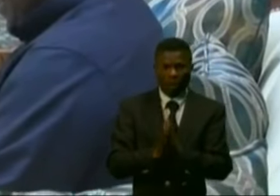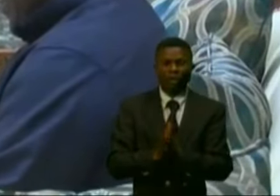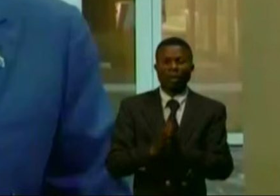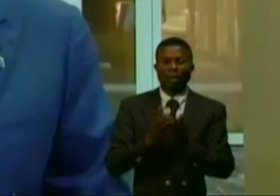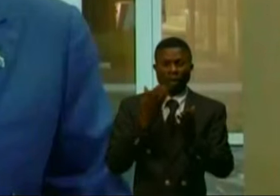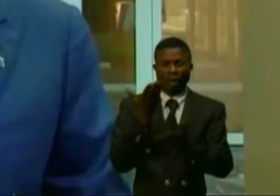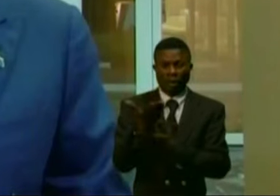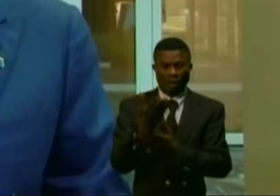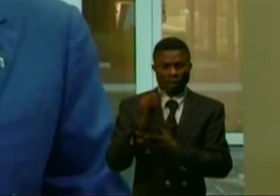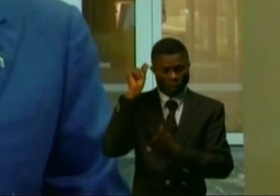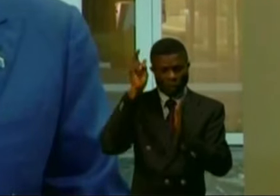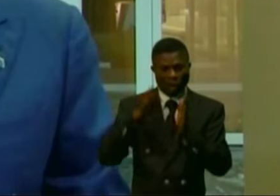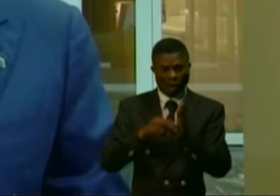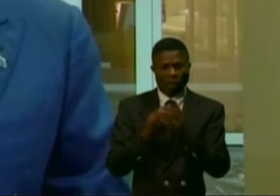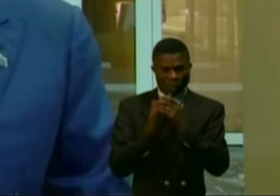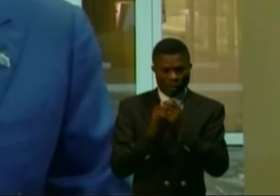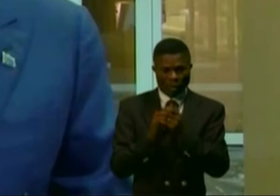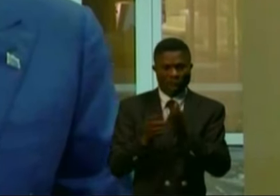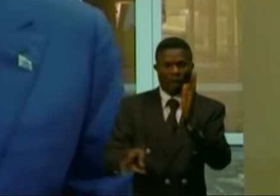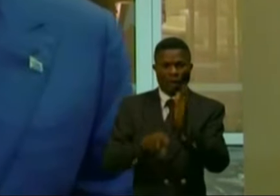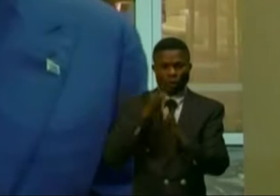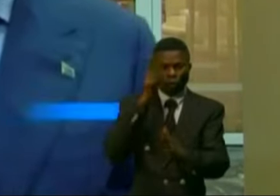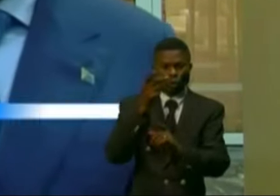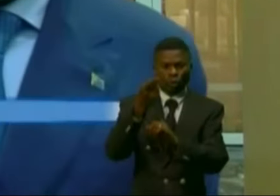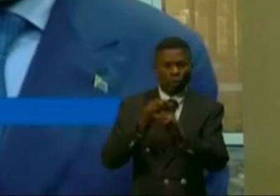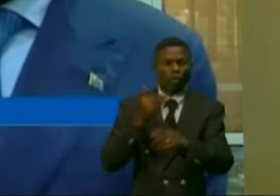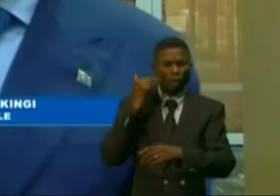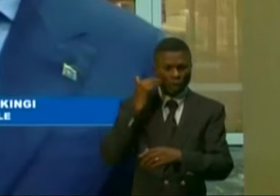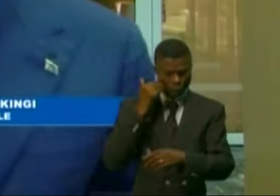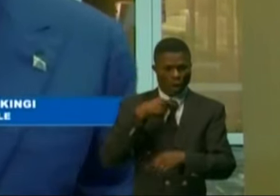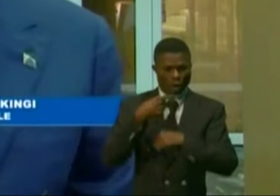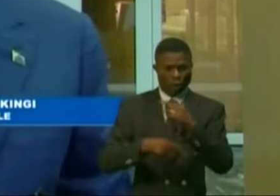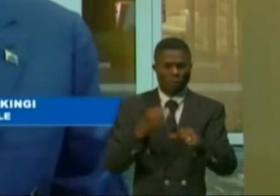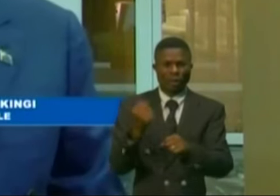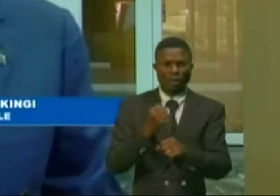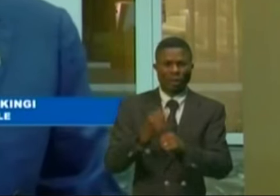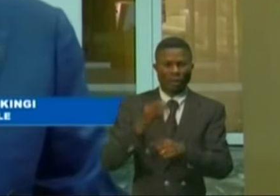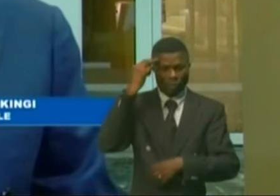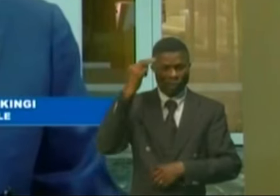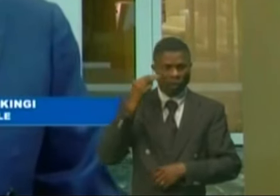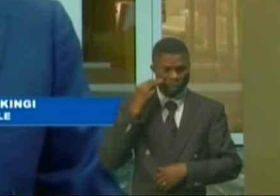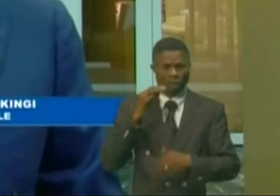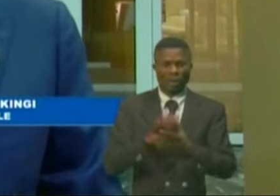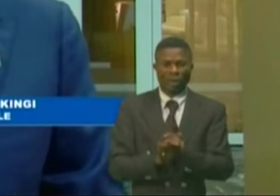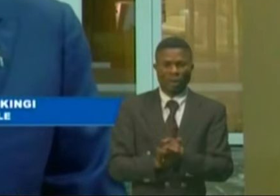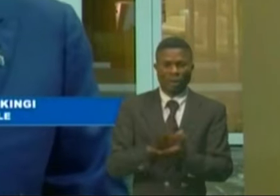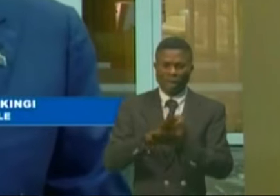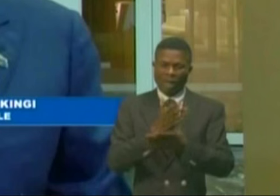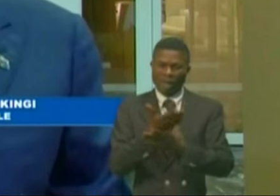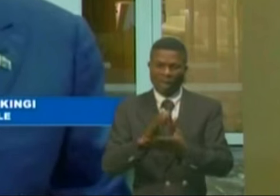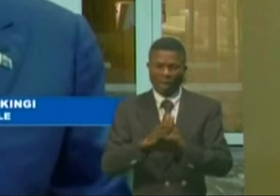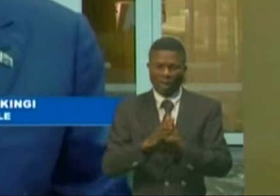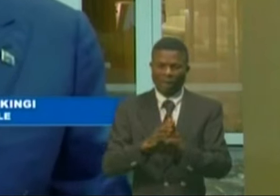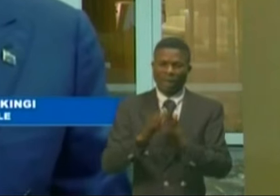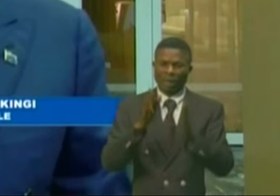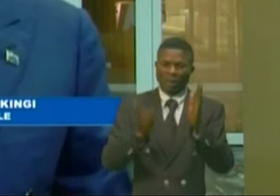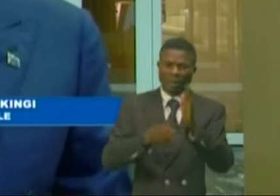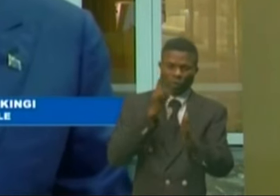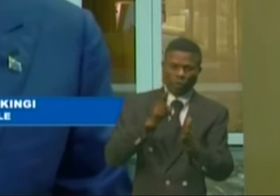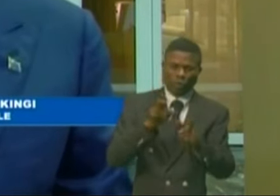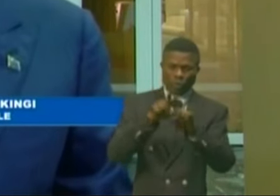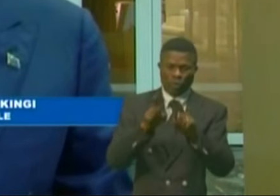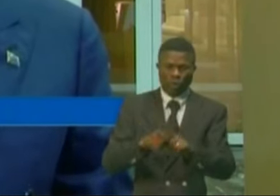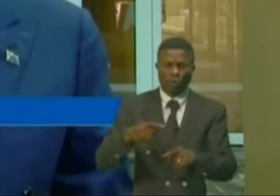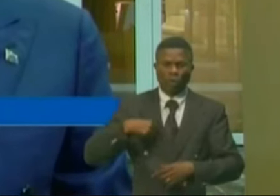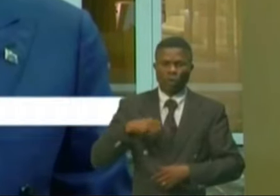gouvernement sera bien investi avant le 12 juin prochain. Et ça sera entre le 10 et le 11, pas un secret, parce que nous